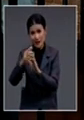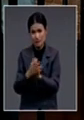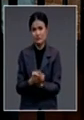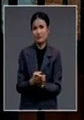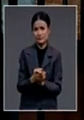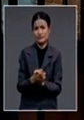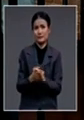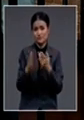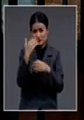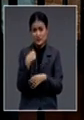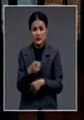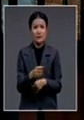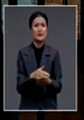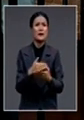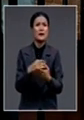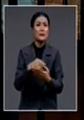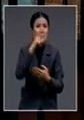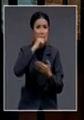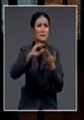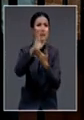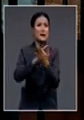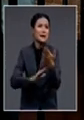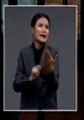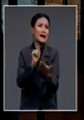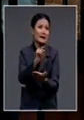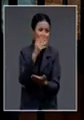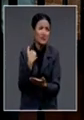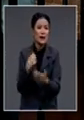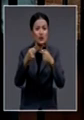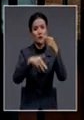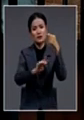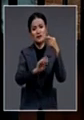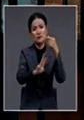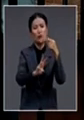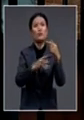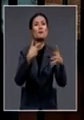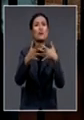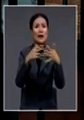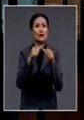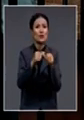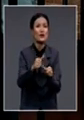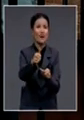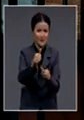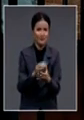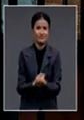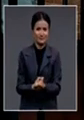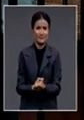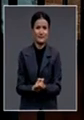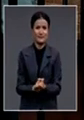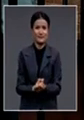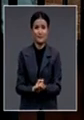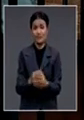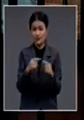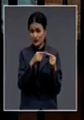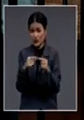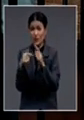นั้นคือเรื่องคอร์รัปชันเดี๋ยวหลังจากนี้ทุกอย่างจะต้องดีขึ้นเรามีความหวังอยู่แบบนั้นเสมอนะ คะ แต่ว่ามาต่อกันกับอีกหนึ่งประเท